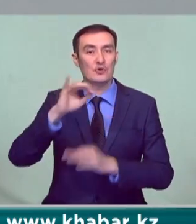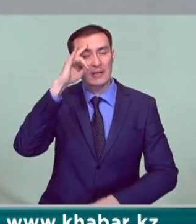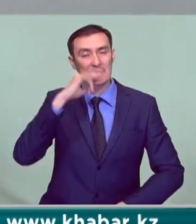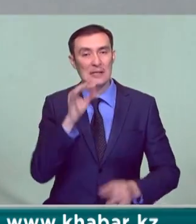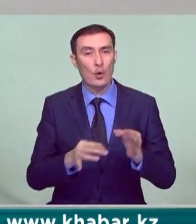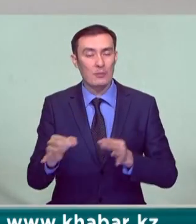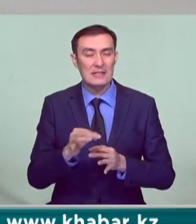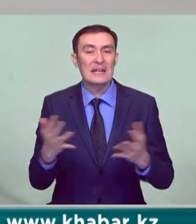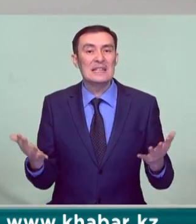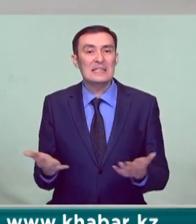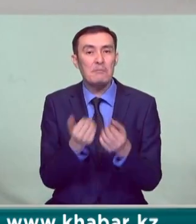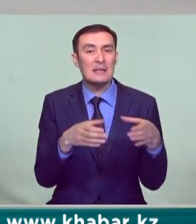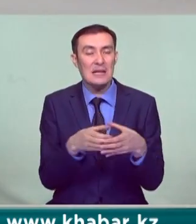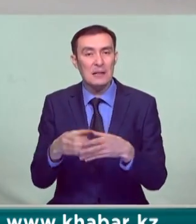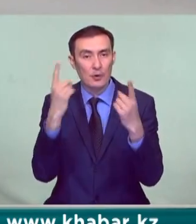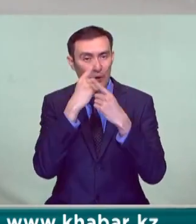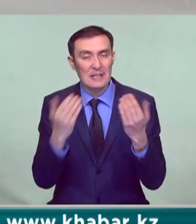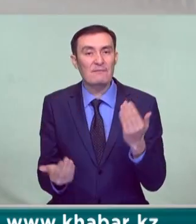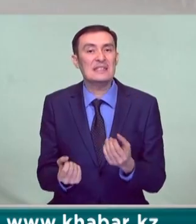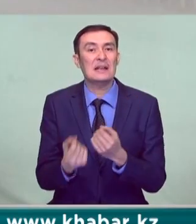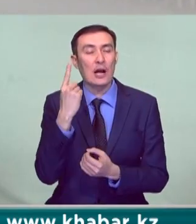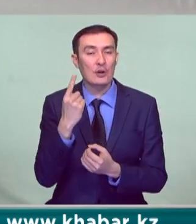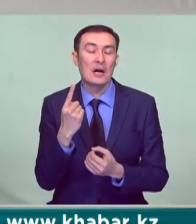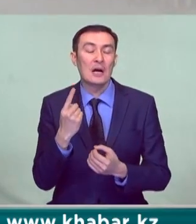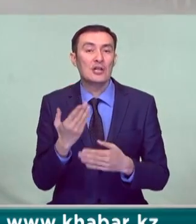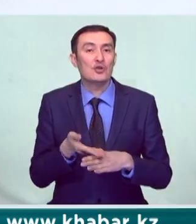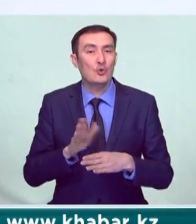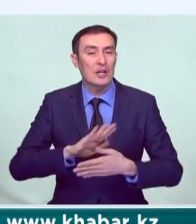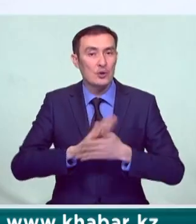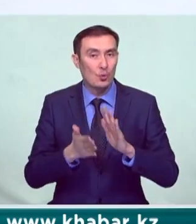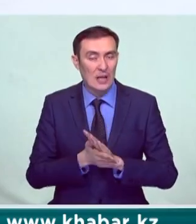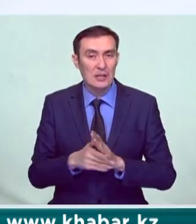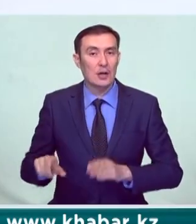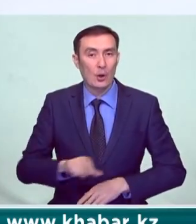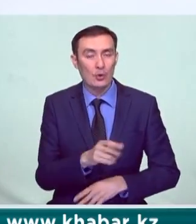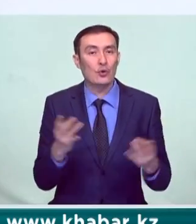областях. Спасатели предупреждают, при возникновении нештатной